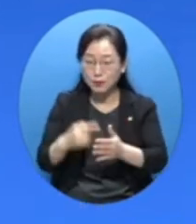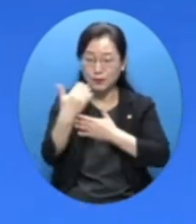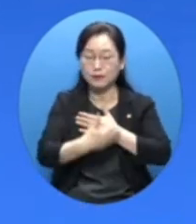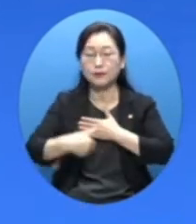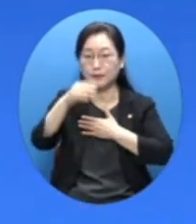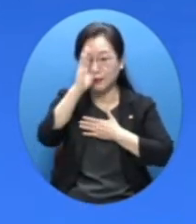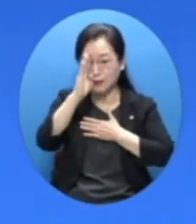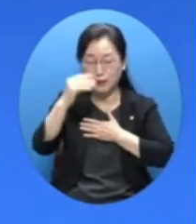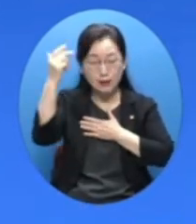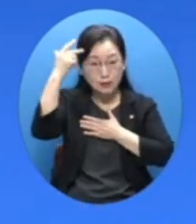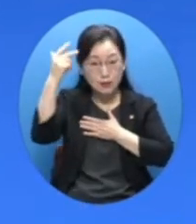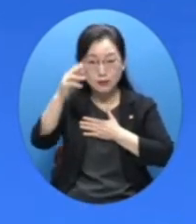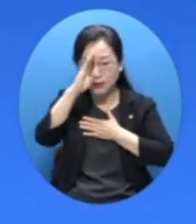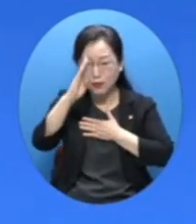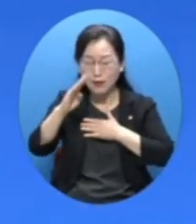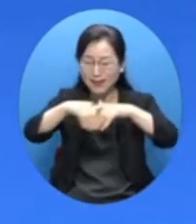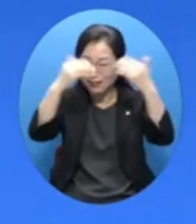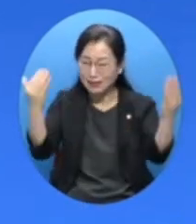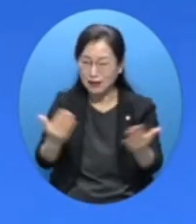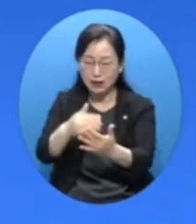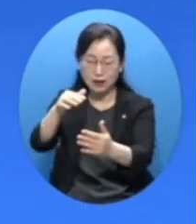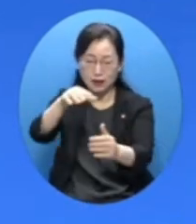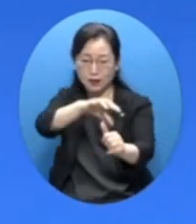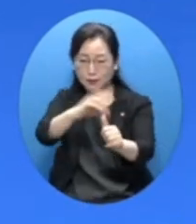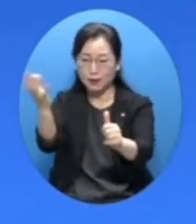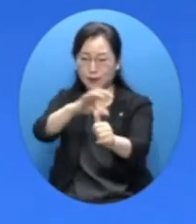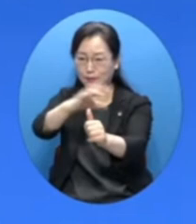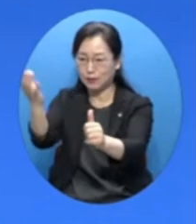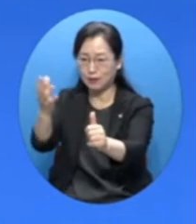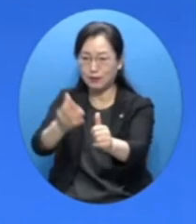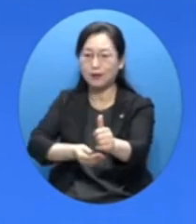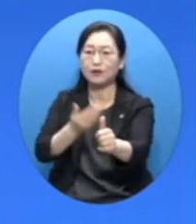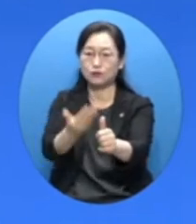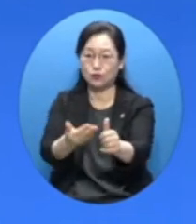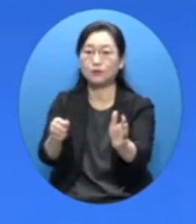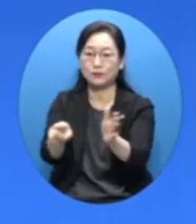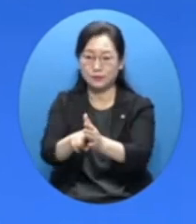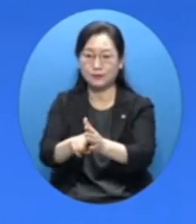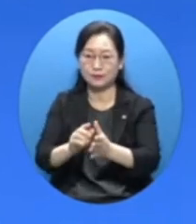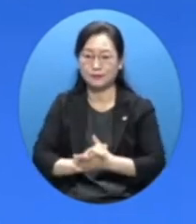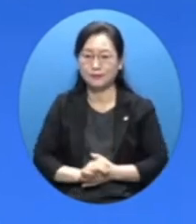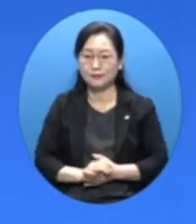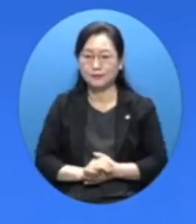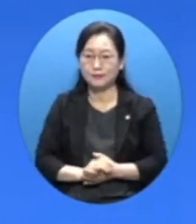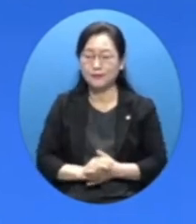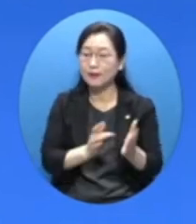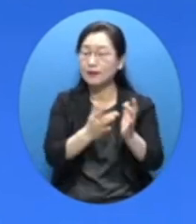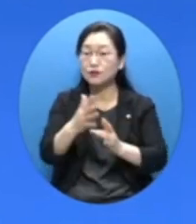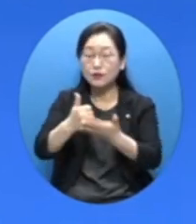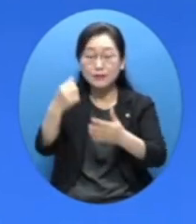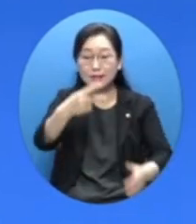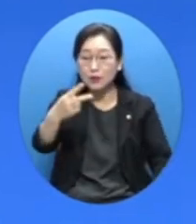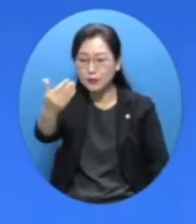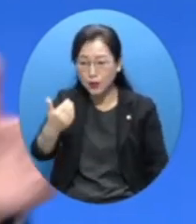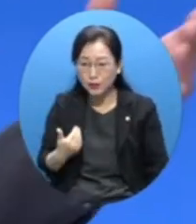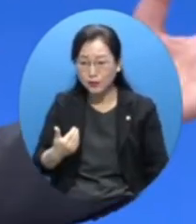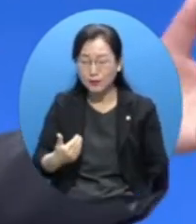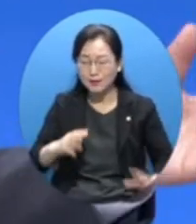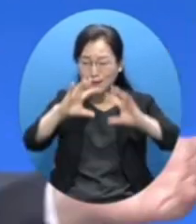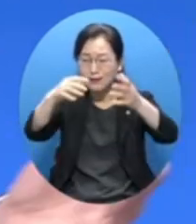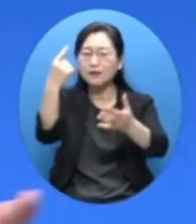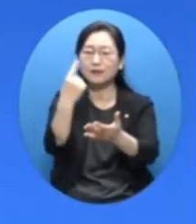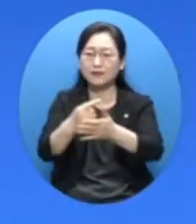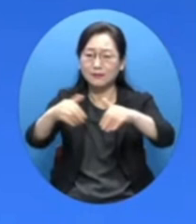육신의 병 정신의 병 모든 면에서 노인함 밖에 만들어 주실 것입니다 예수께서 2000년에이 땅에 오셔서 우리의